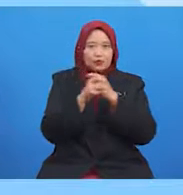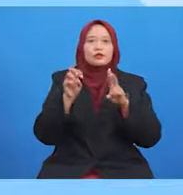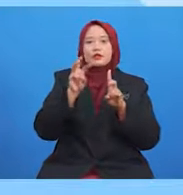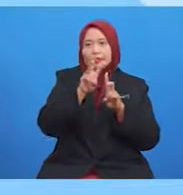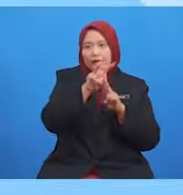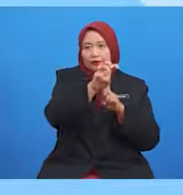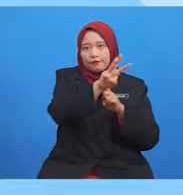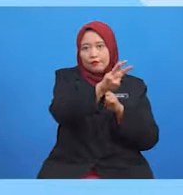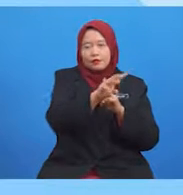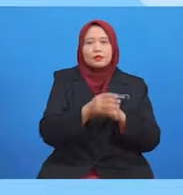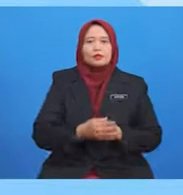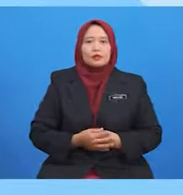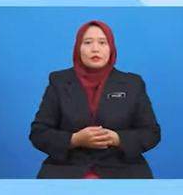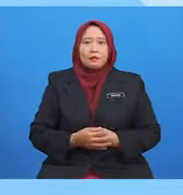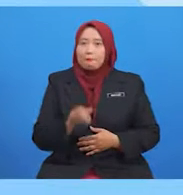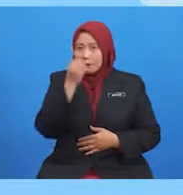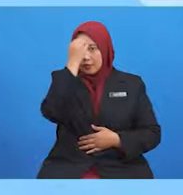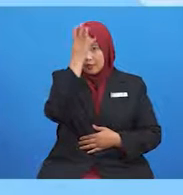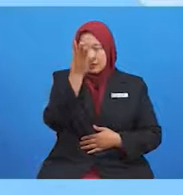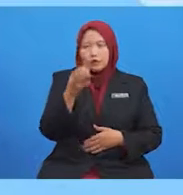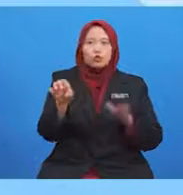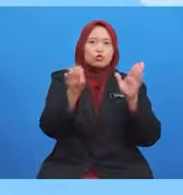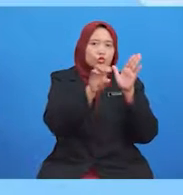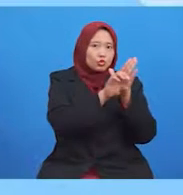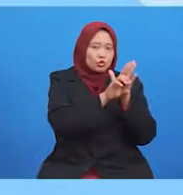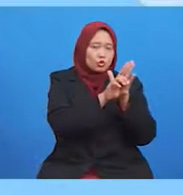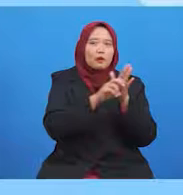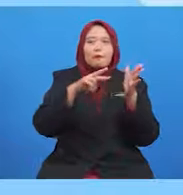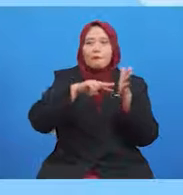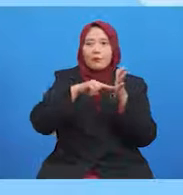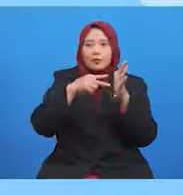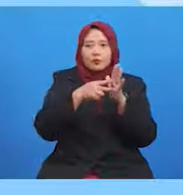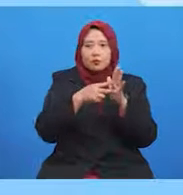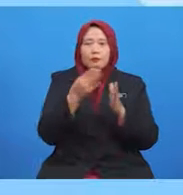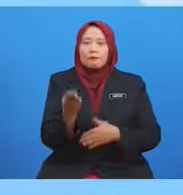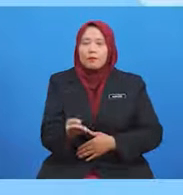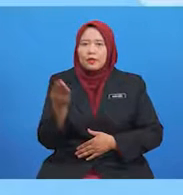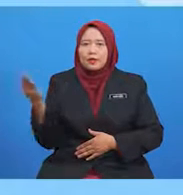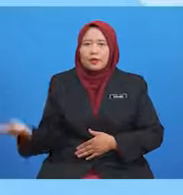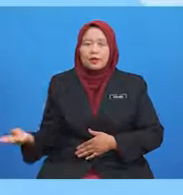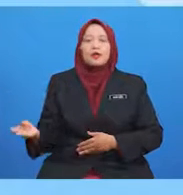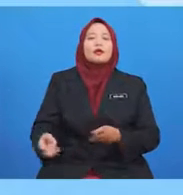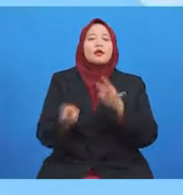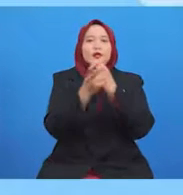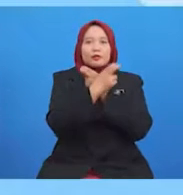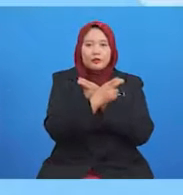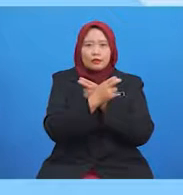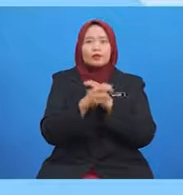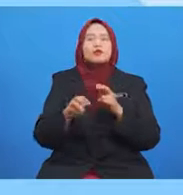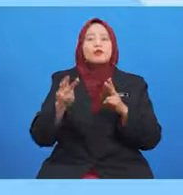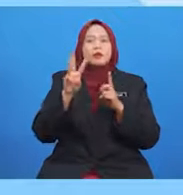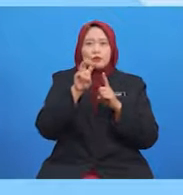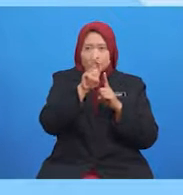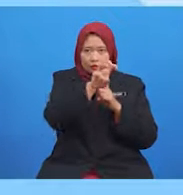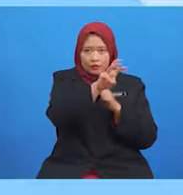Kedua, menerangkan dengan contoh maksud bahan radioaktif, keradioaktifan